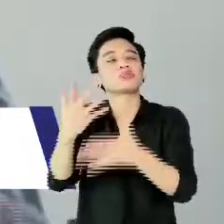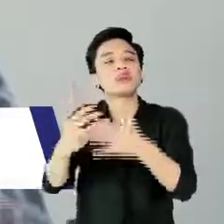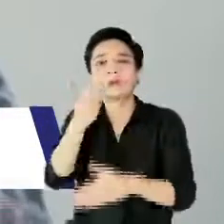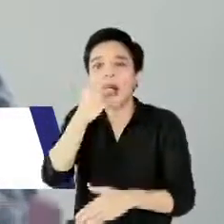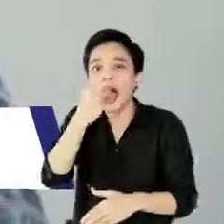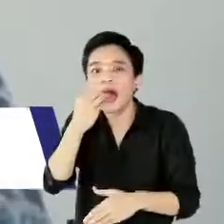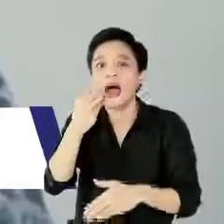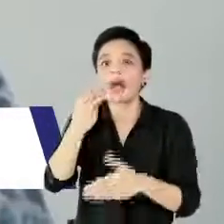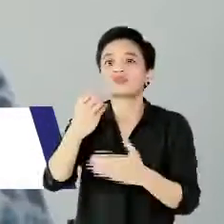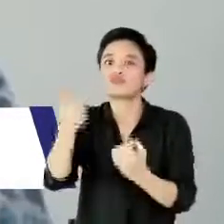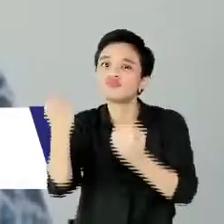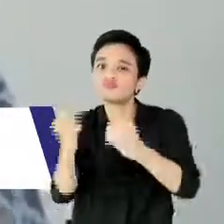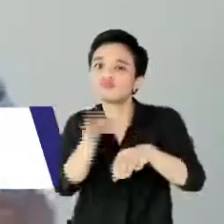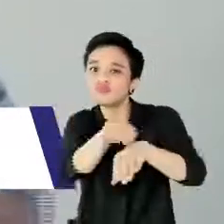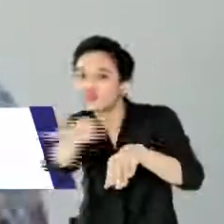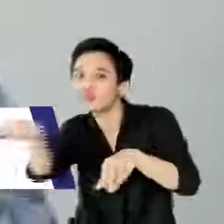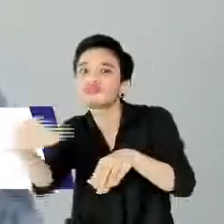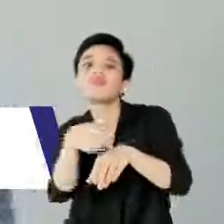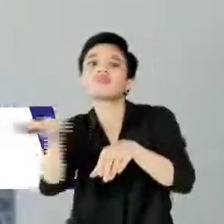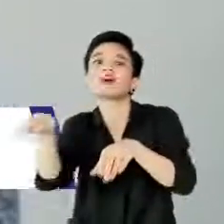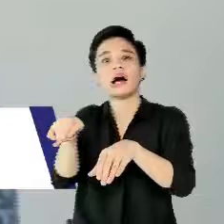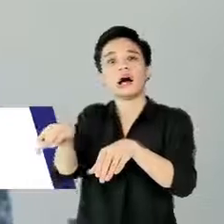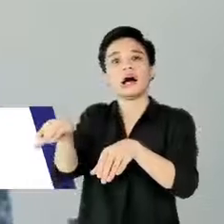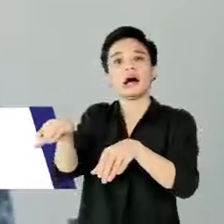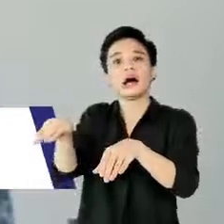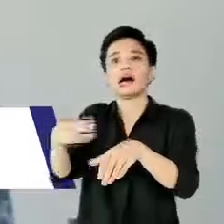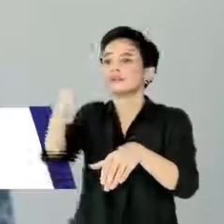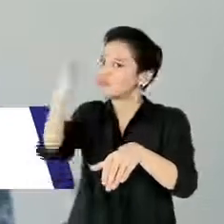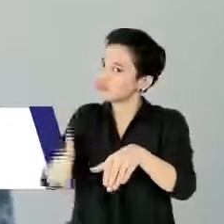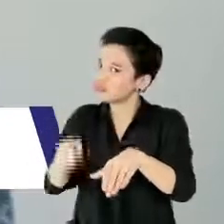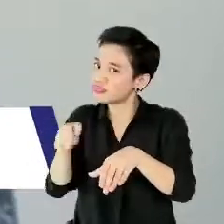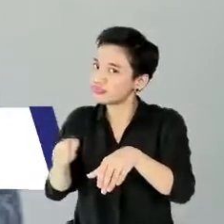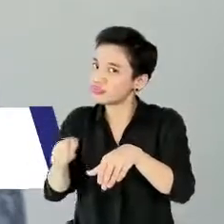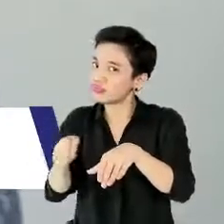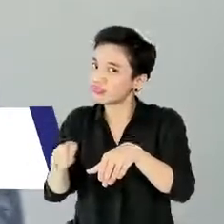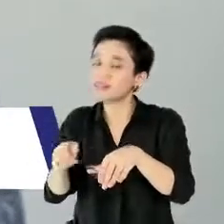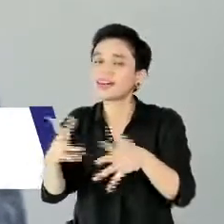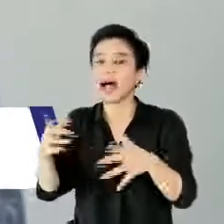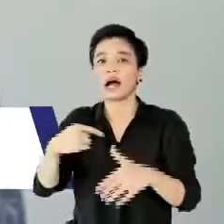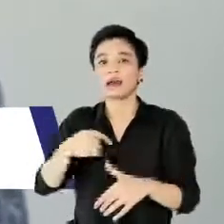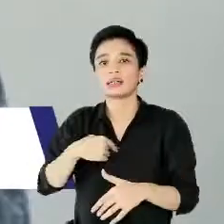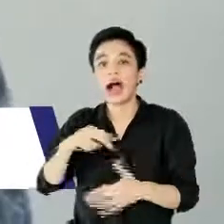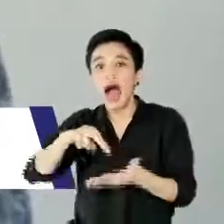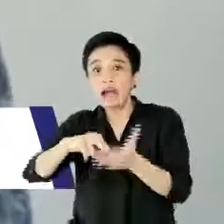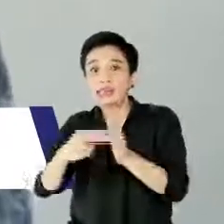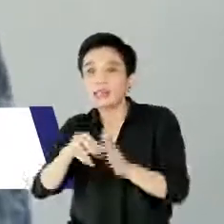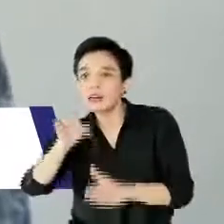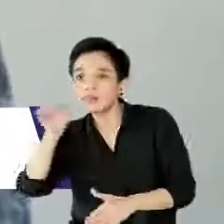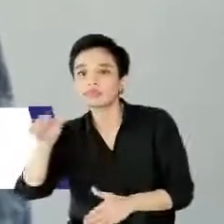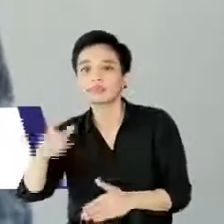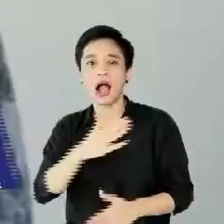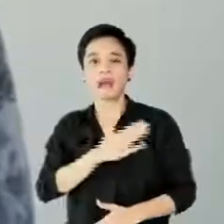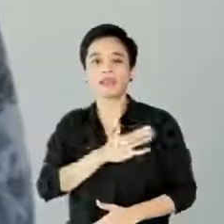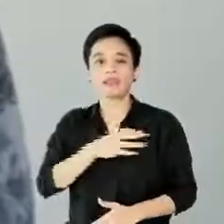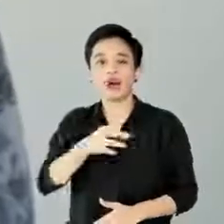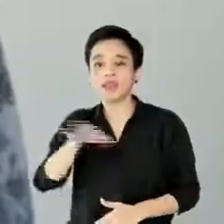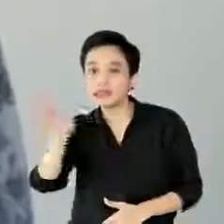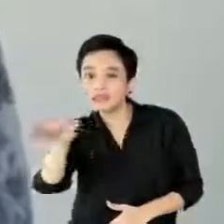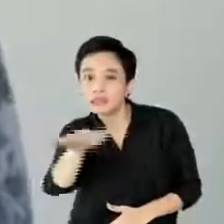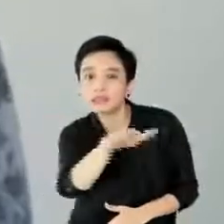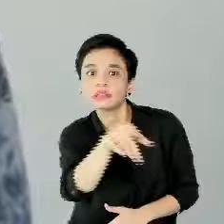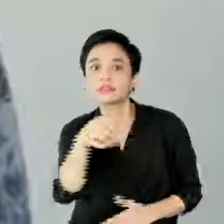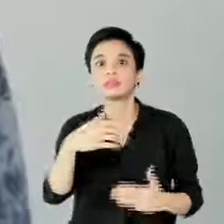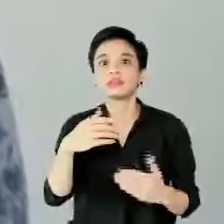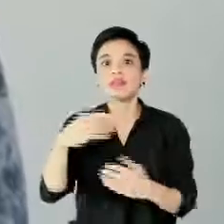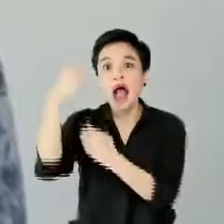baku atau sebagai segala macam kepentingan ini juga kita minta untuk pendekatan pengaturan untuk rekayasa